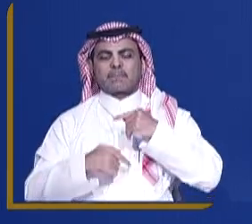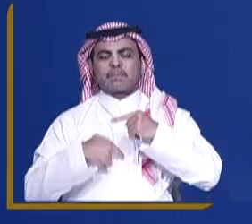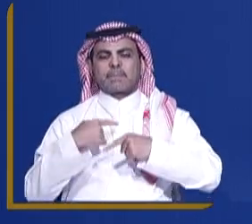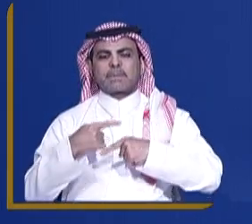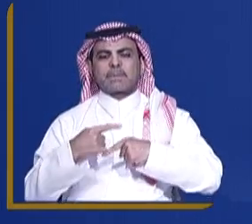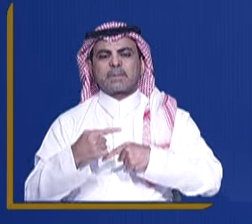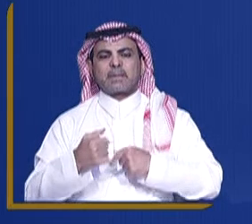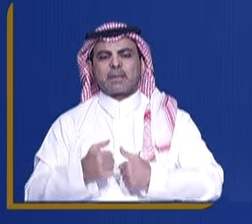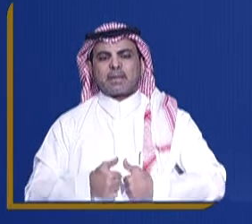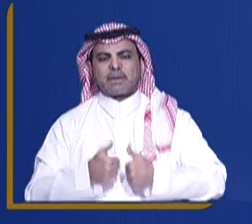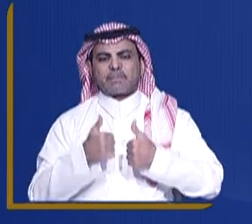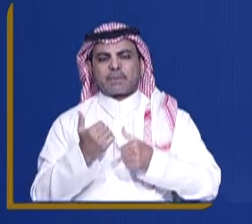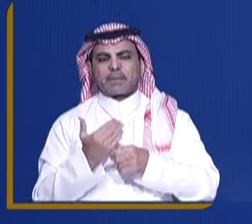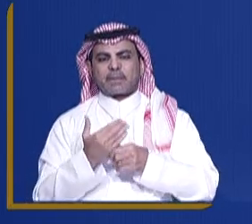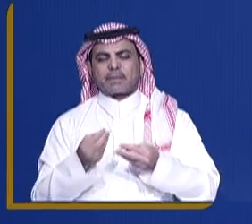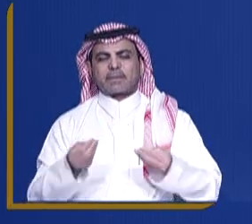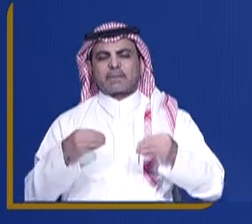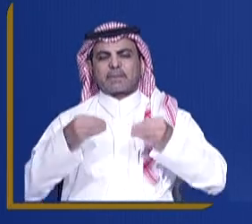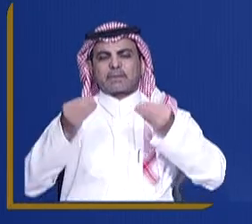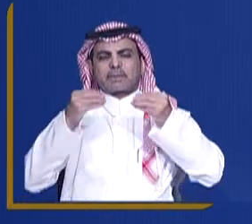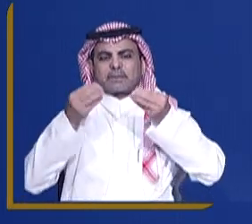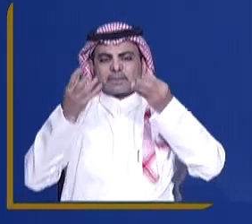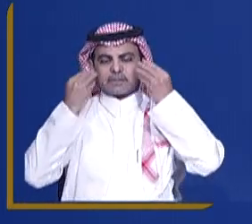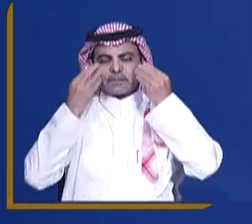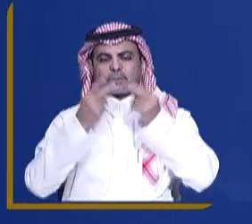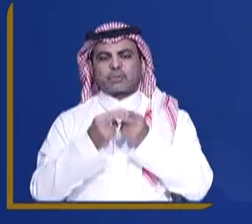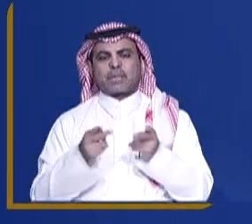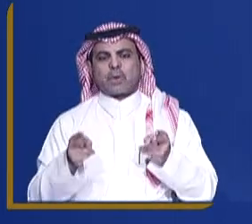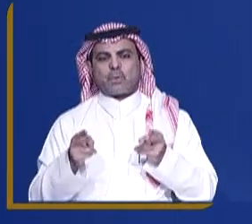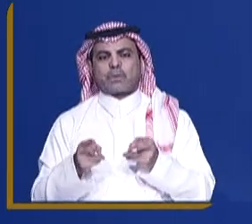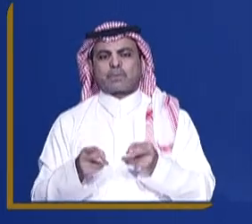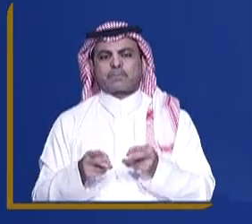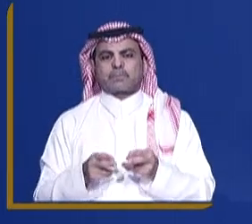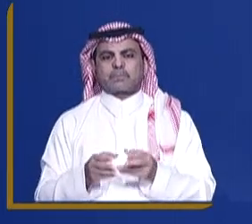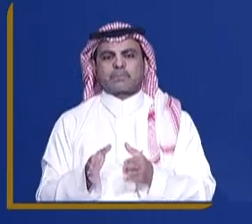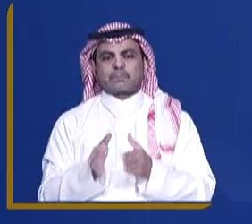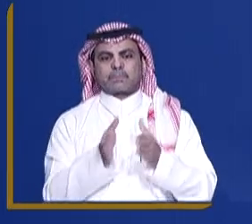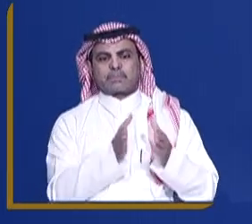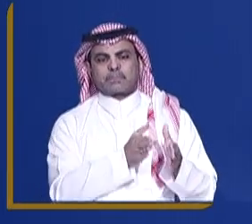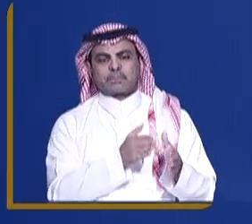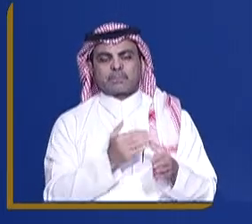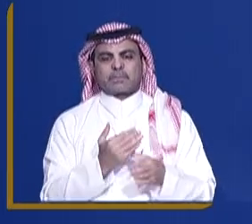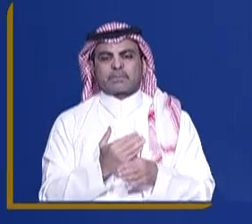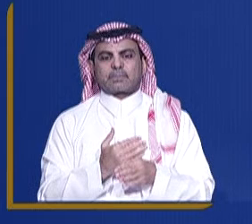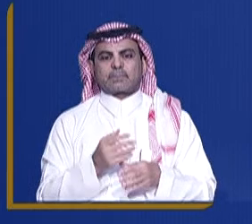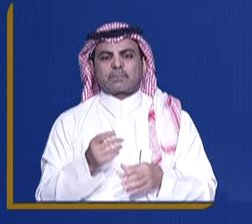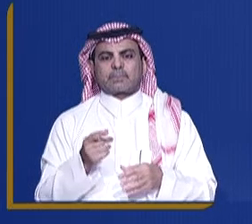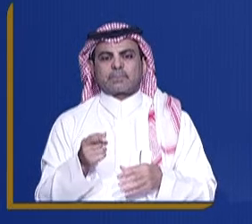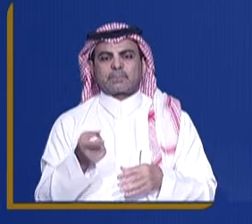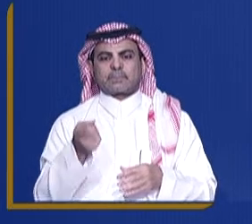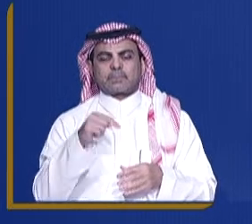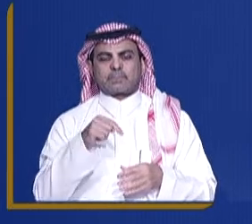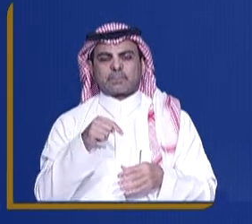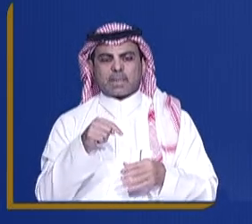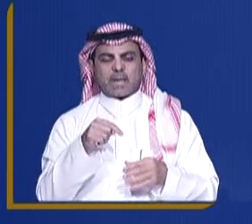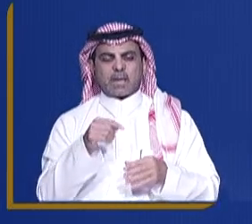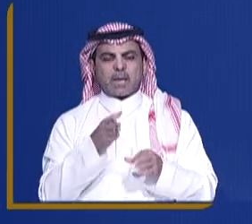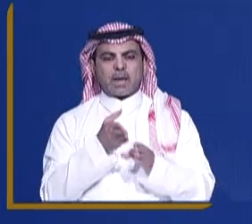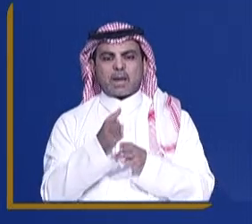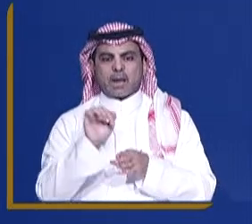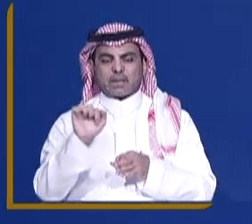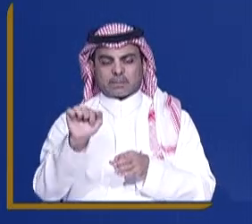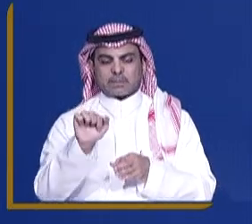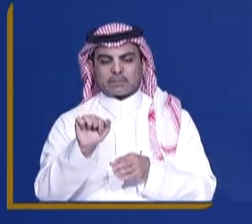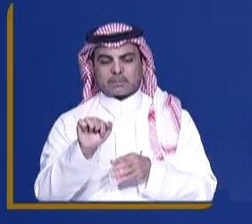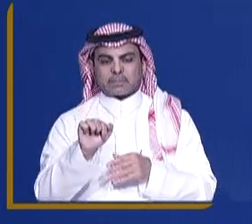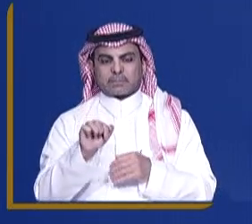يعني الإثراء في العملية التعليمية والتنوع. ومهم جدا بالنسبة لنا احنا الآن دور القطاع الخاص ليس